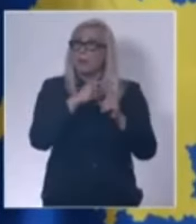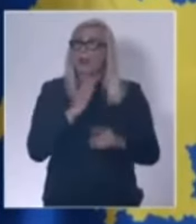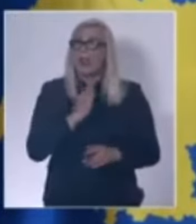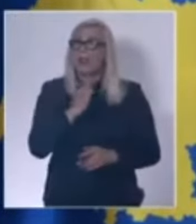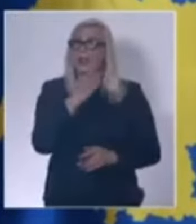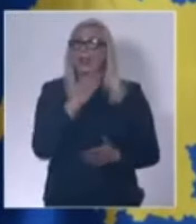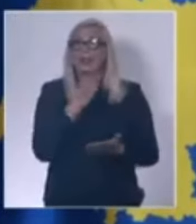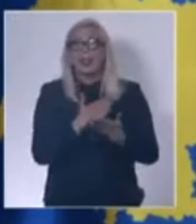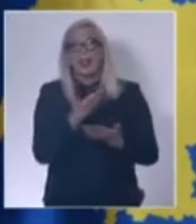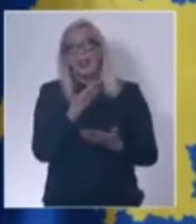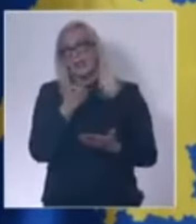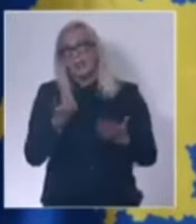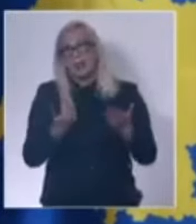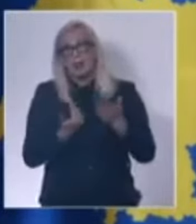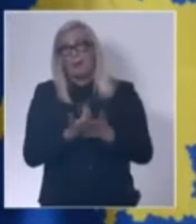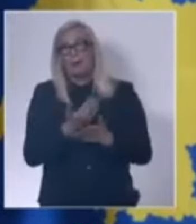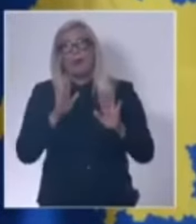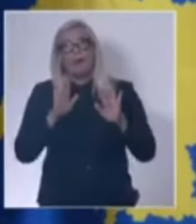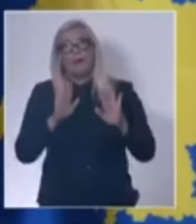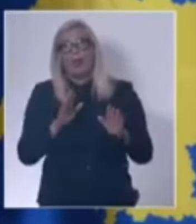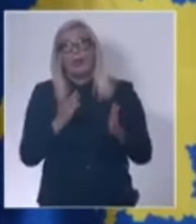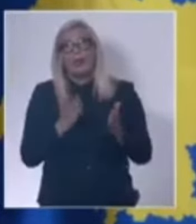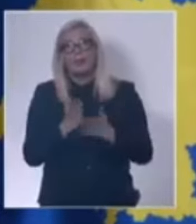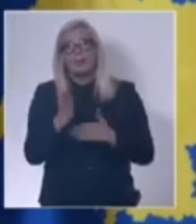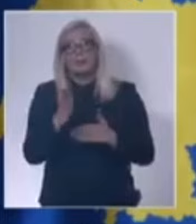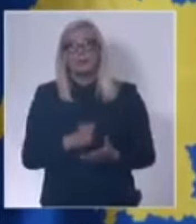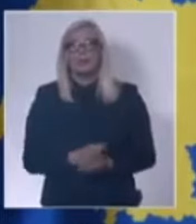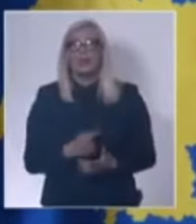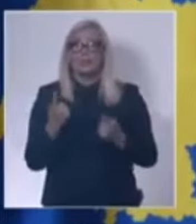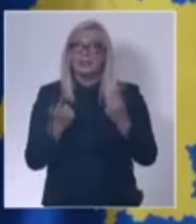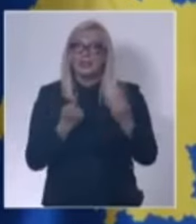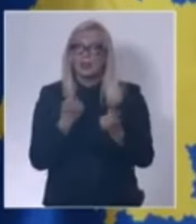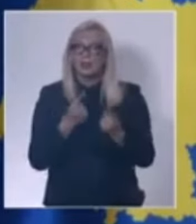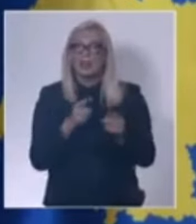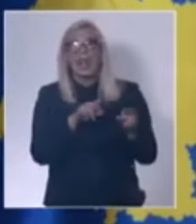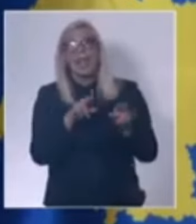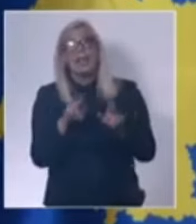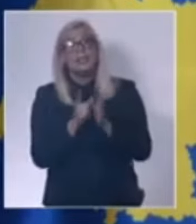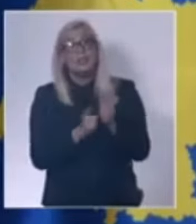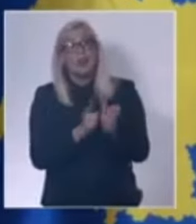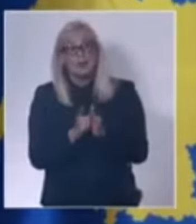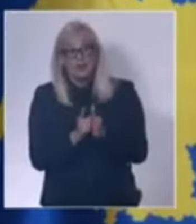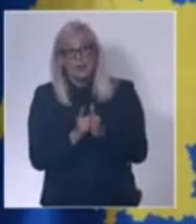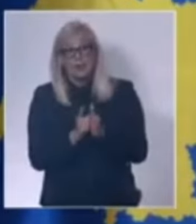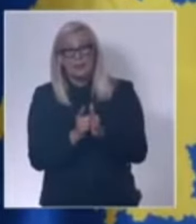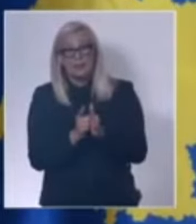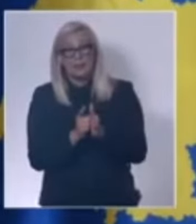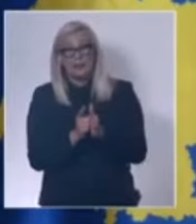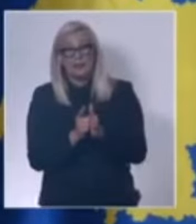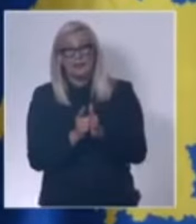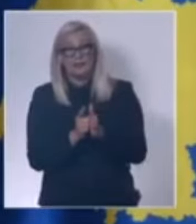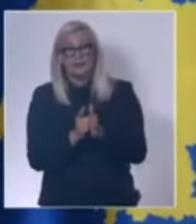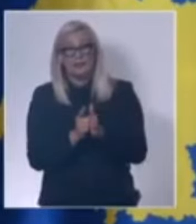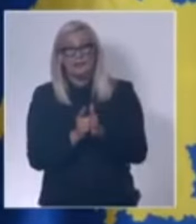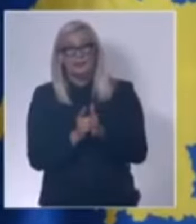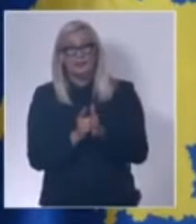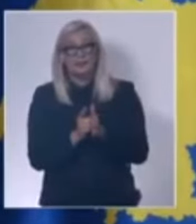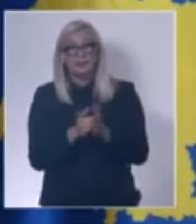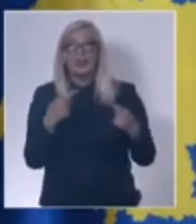përsëriten më situata të tilla dhe njëkohësisht keqardhja që është shprehur më